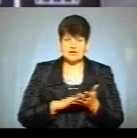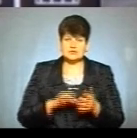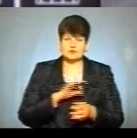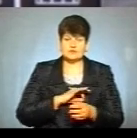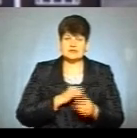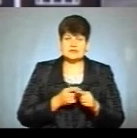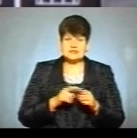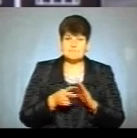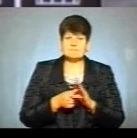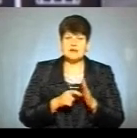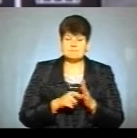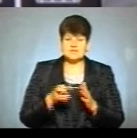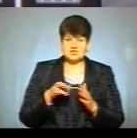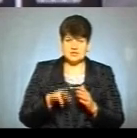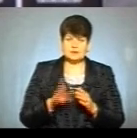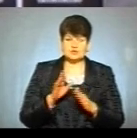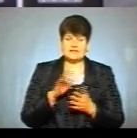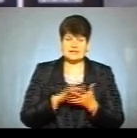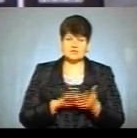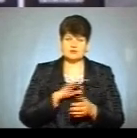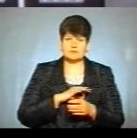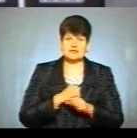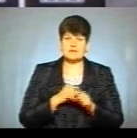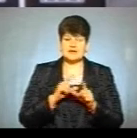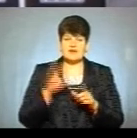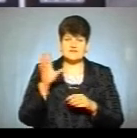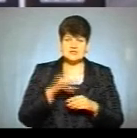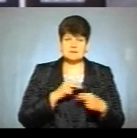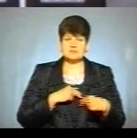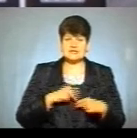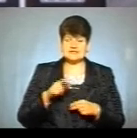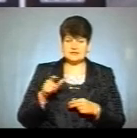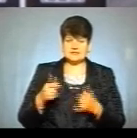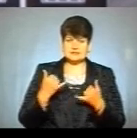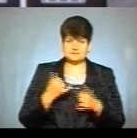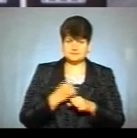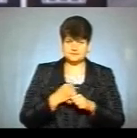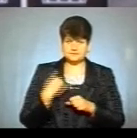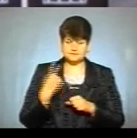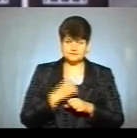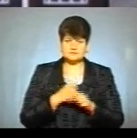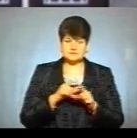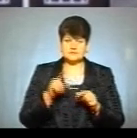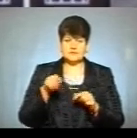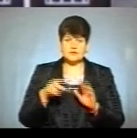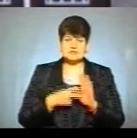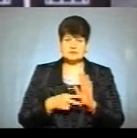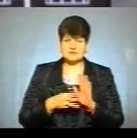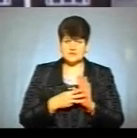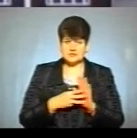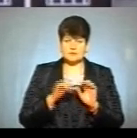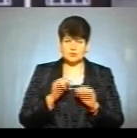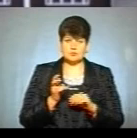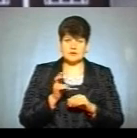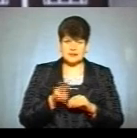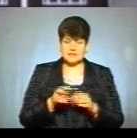це приміщення буде далі використовуватися під аптеку. І всі працівники, які працюють зараз в обласній аптеці номер 78, можуть прийти